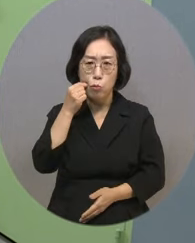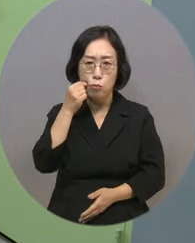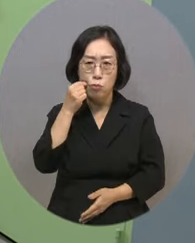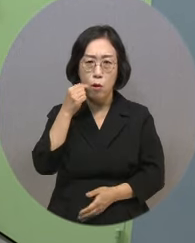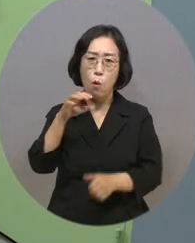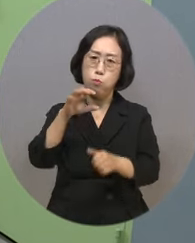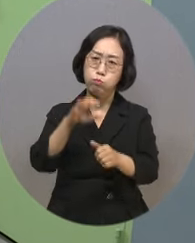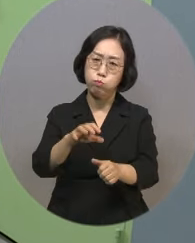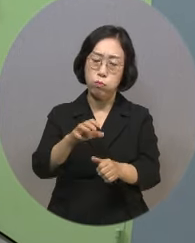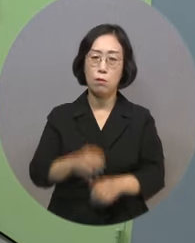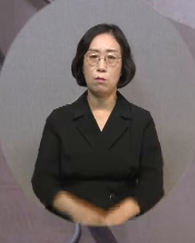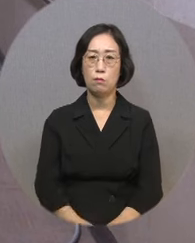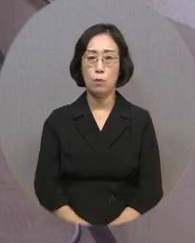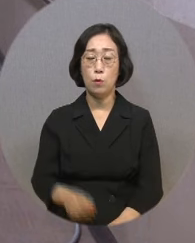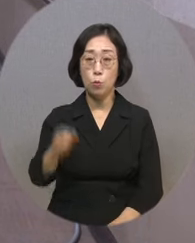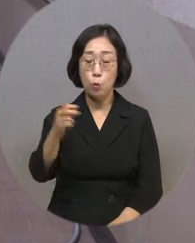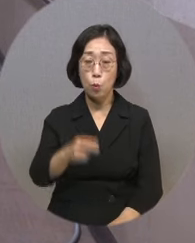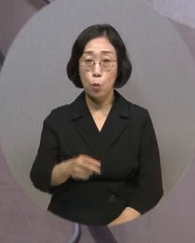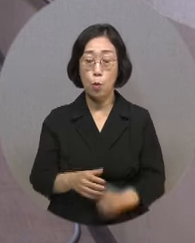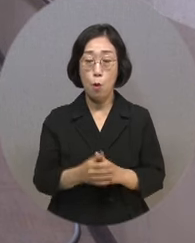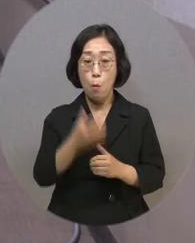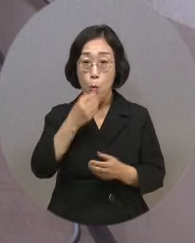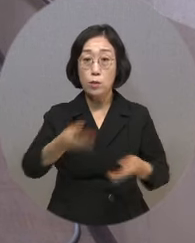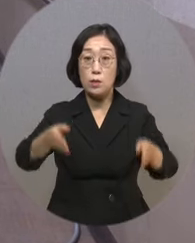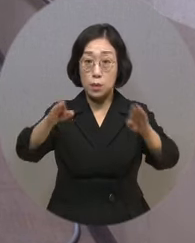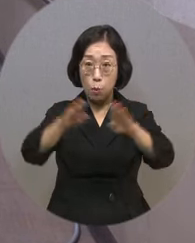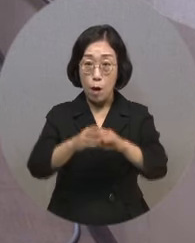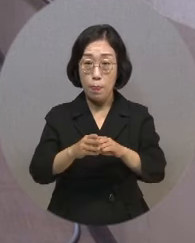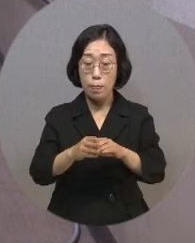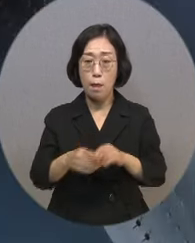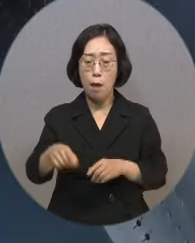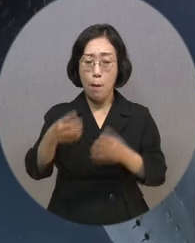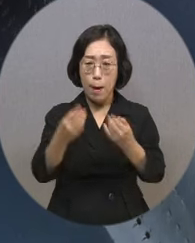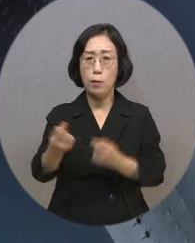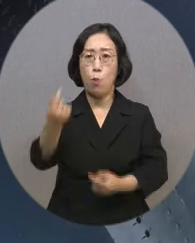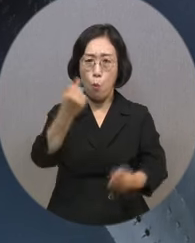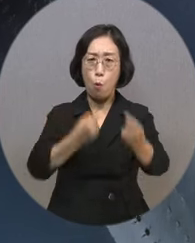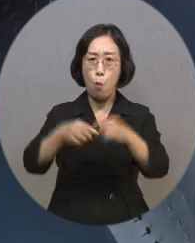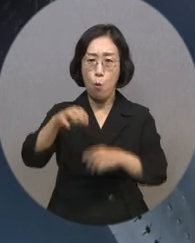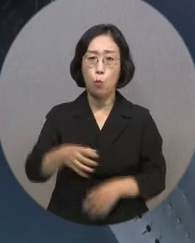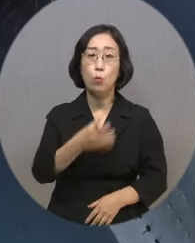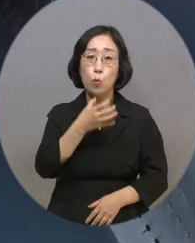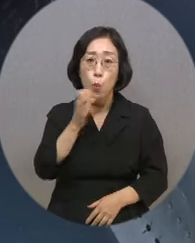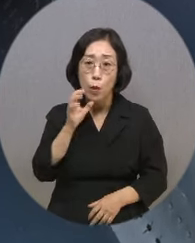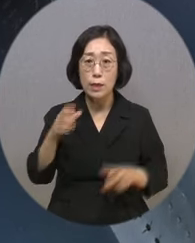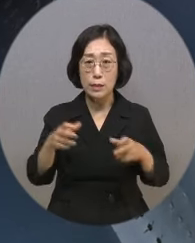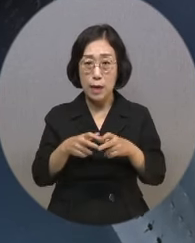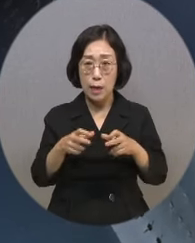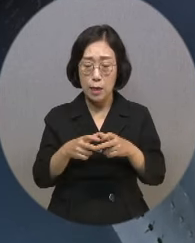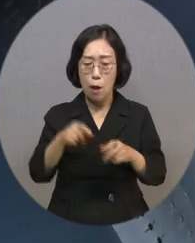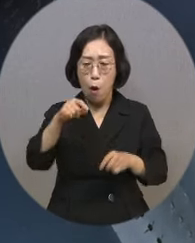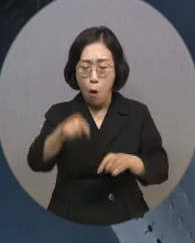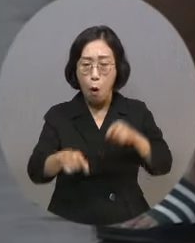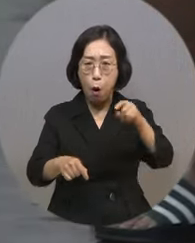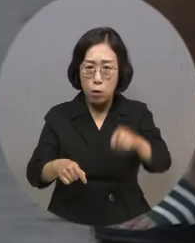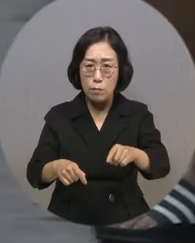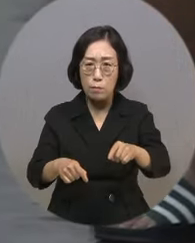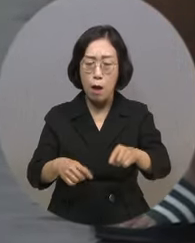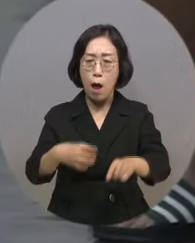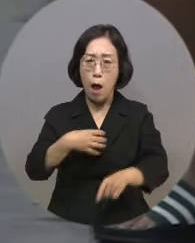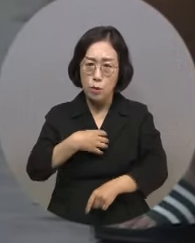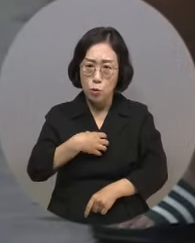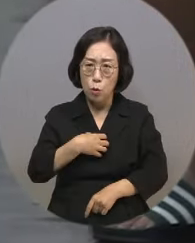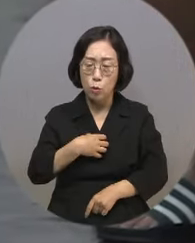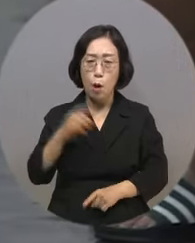사라져버렸습니다. 또한 사회복지관은 이용자가 많은 다중시설로 노인과 장애인 등의 보행에 있어 안전상